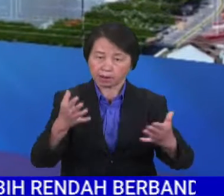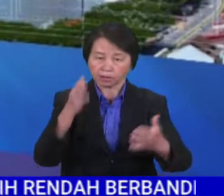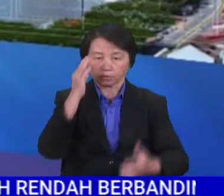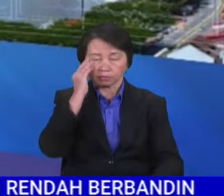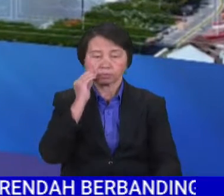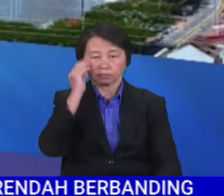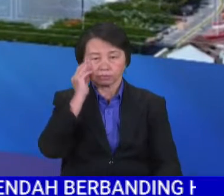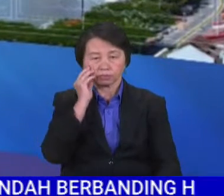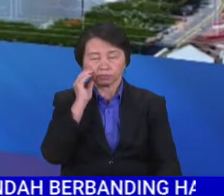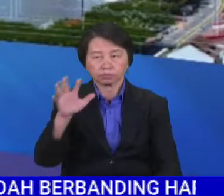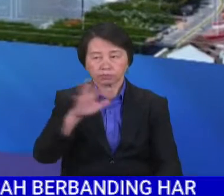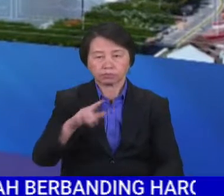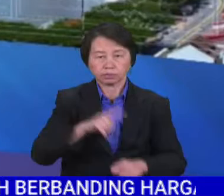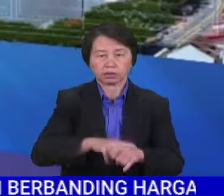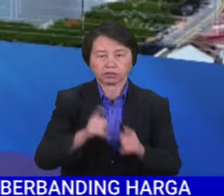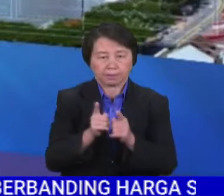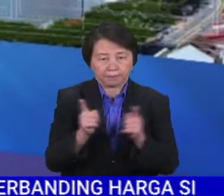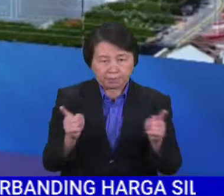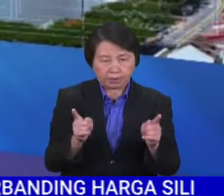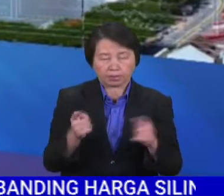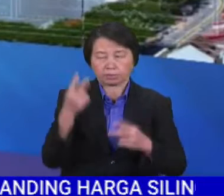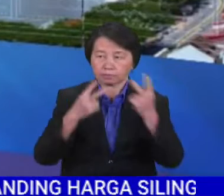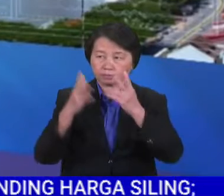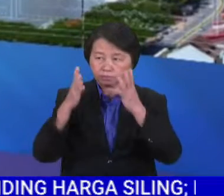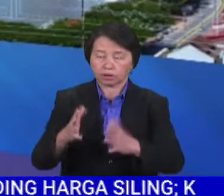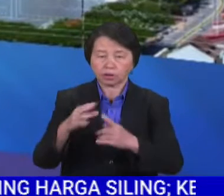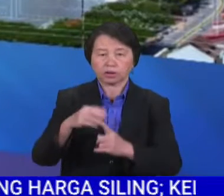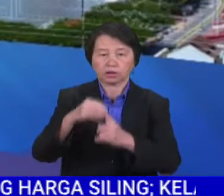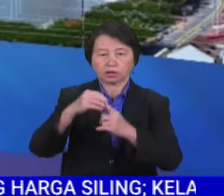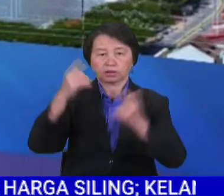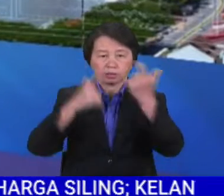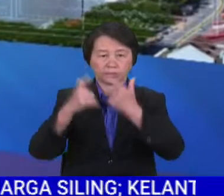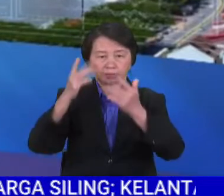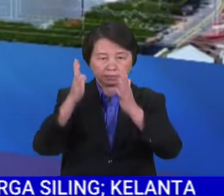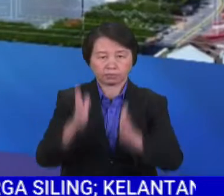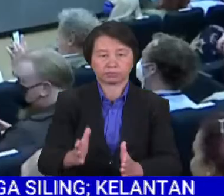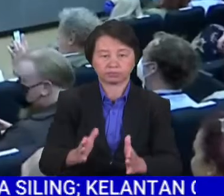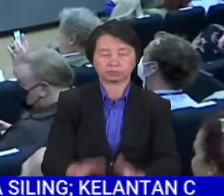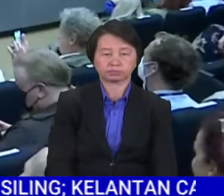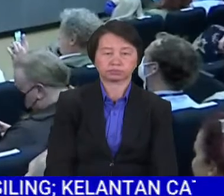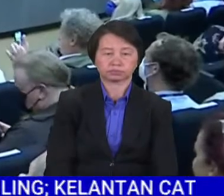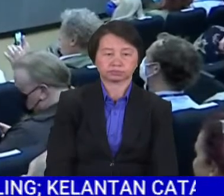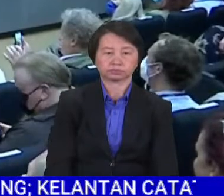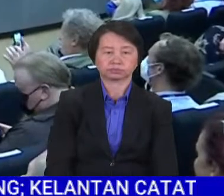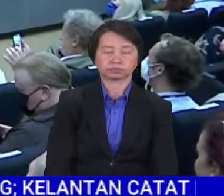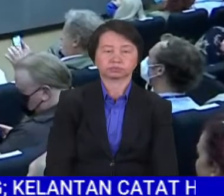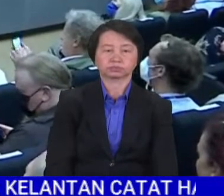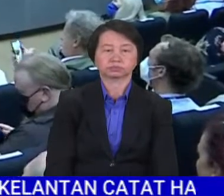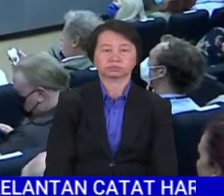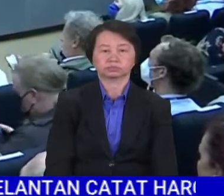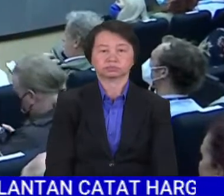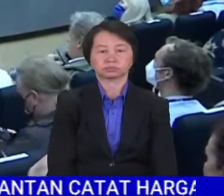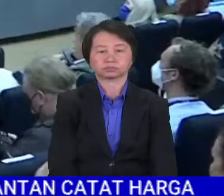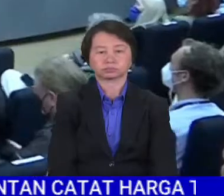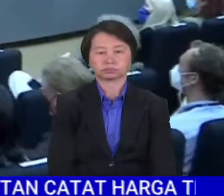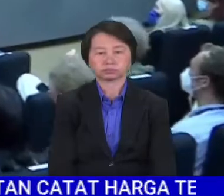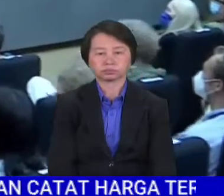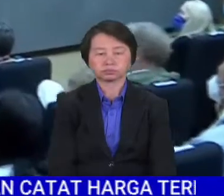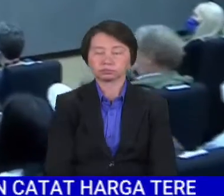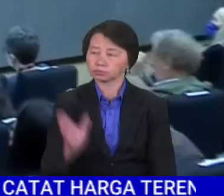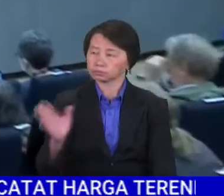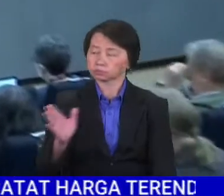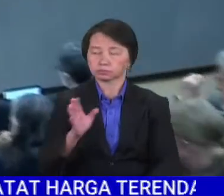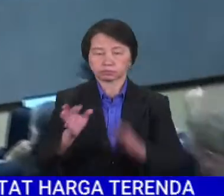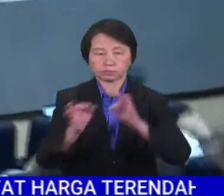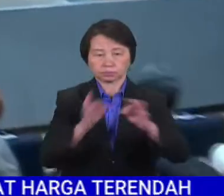pengalaman jangka pendek kepada perawat terutamanya pelancong Hai kasudin